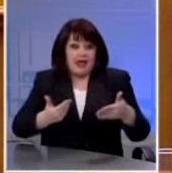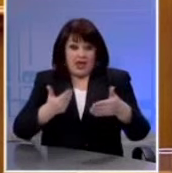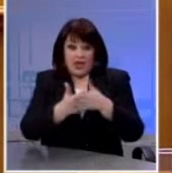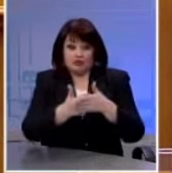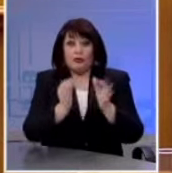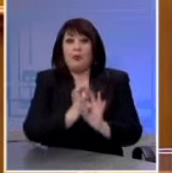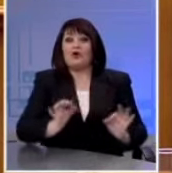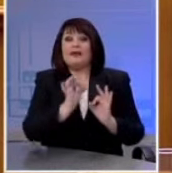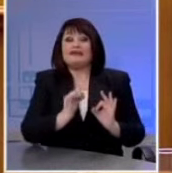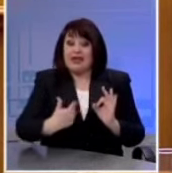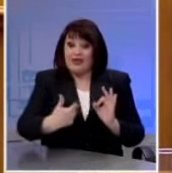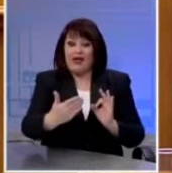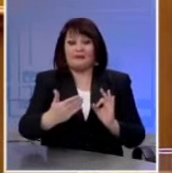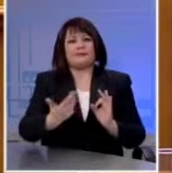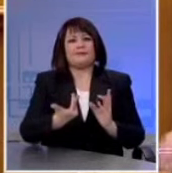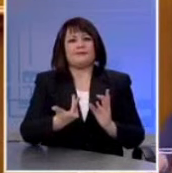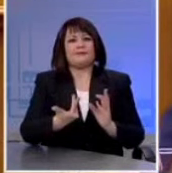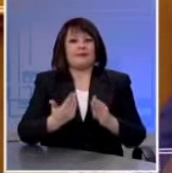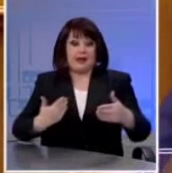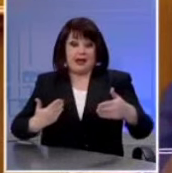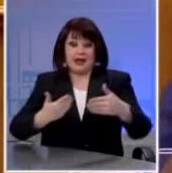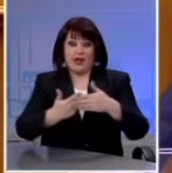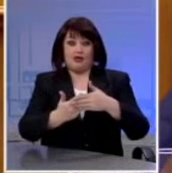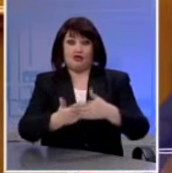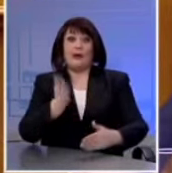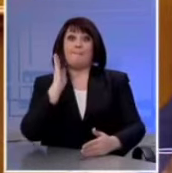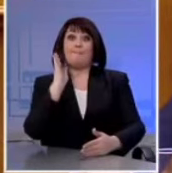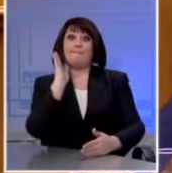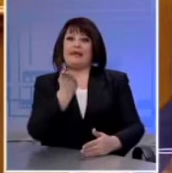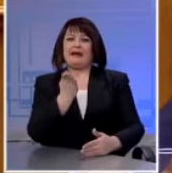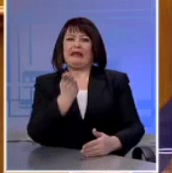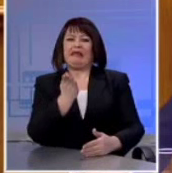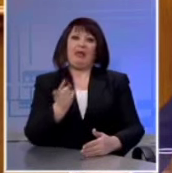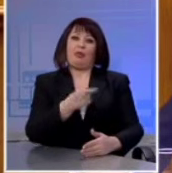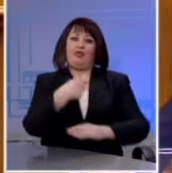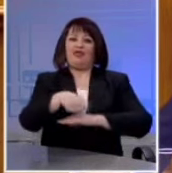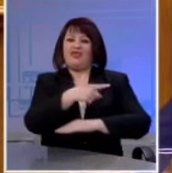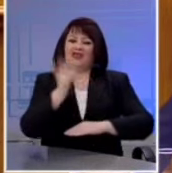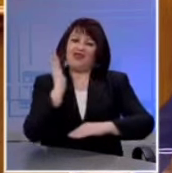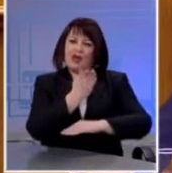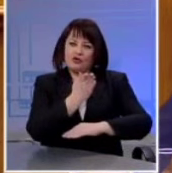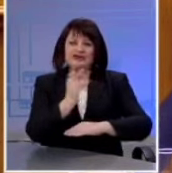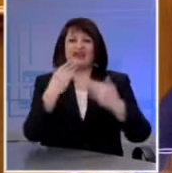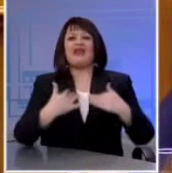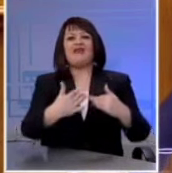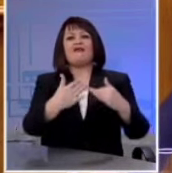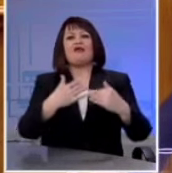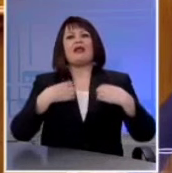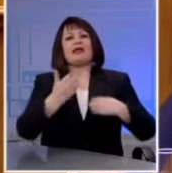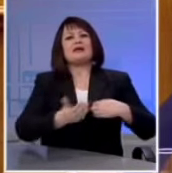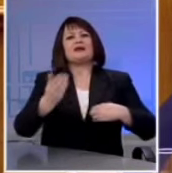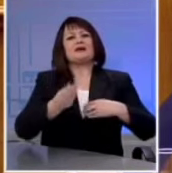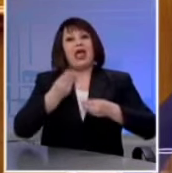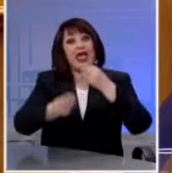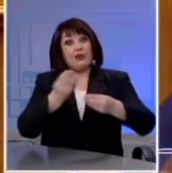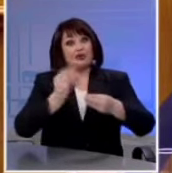προδικασίας και η χρονική απόσταση μεταξύ ποινικής δίωξης και διαβίβασης στη Βουλή από την εισαγγελία του Αρείου Πάγου και τον